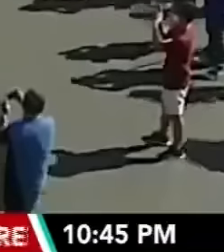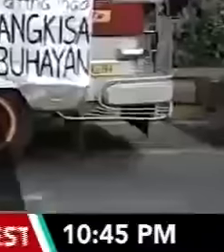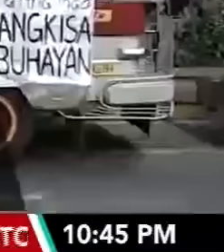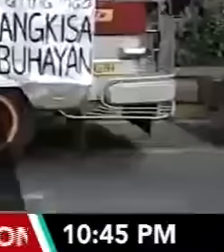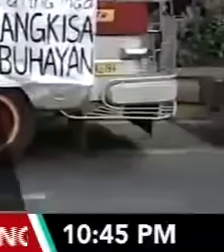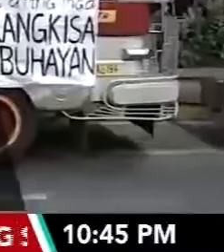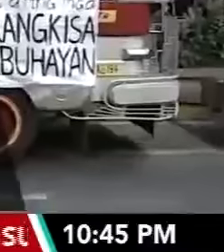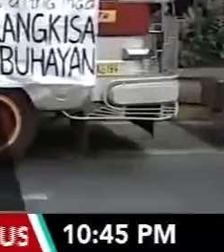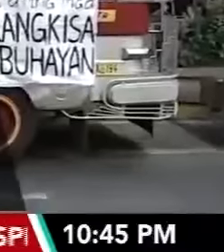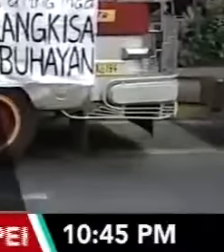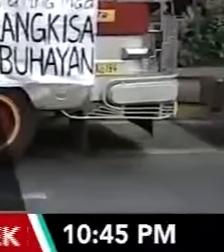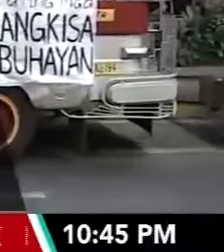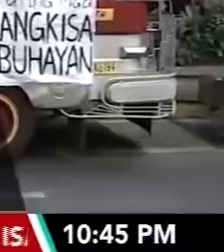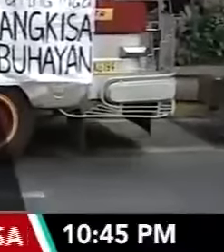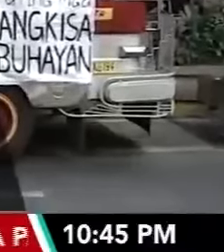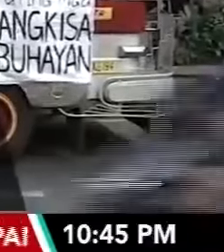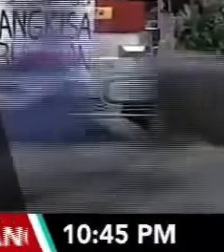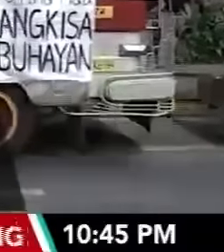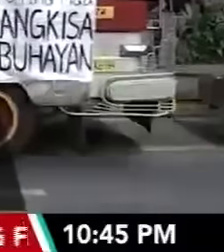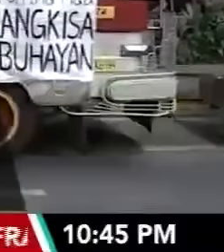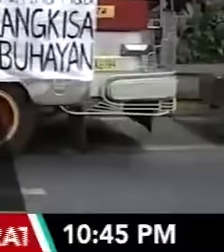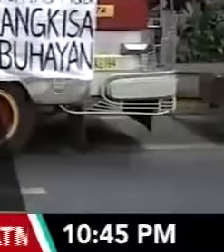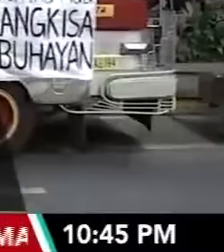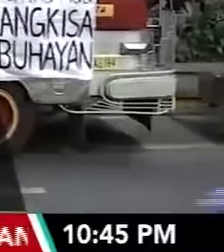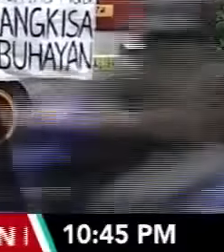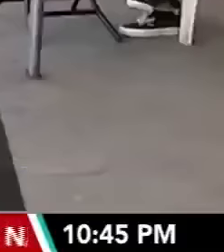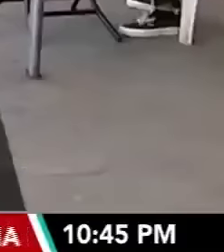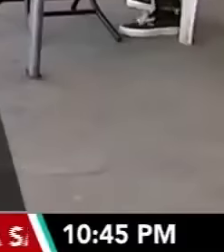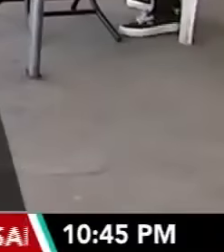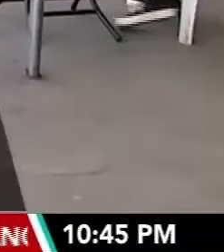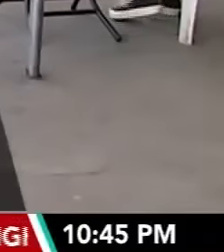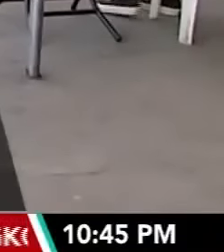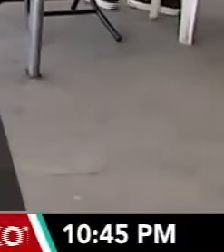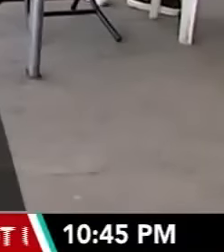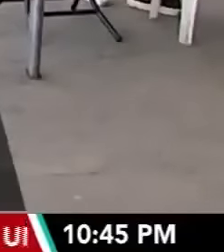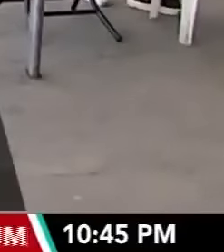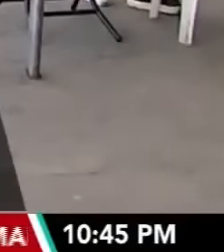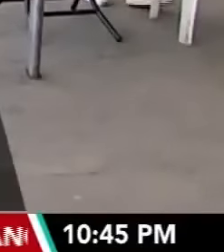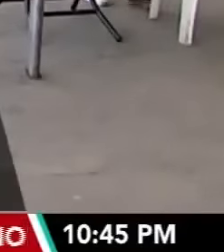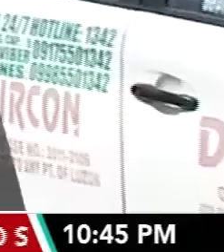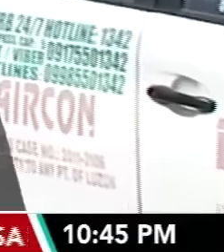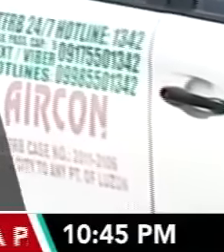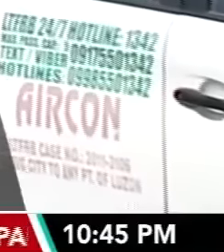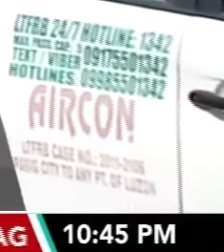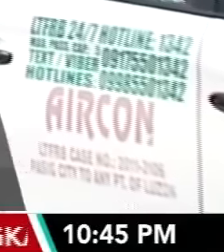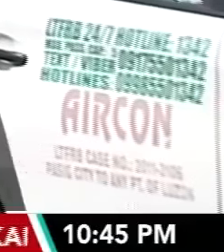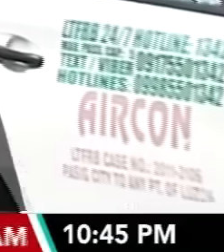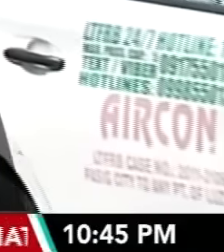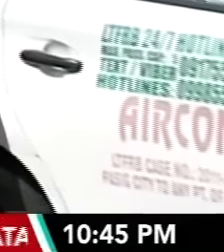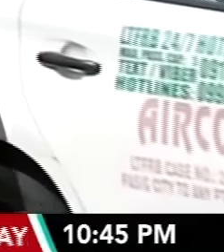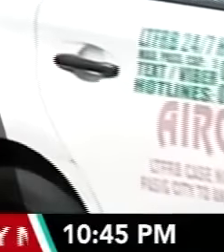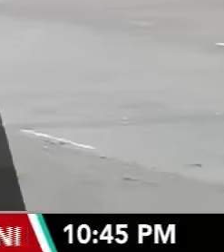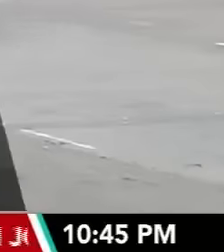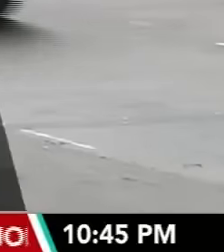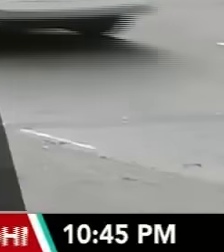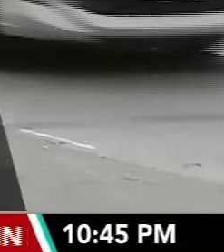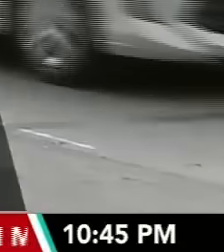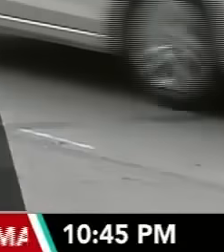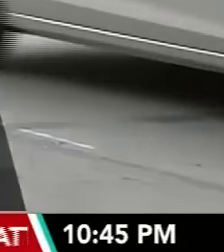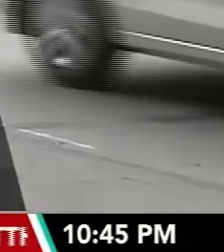munang pumasada ang mga tradisyonal na jeep basta sasali pa rin daw sa kooperatiba. Nananatili ang December 31 deadline para